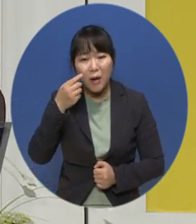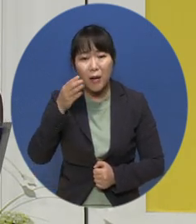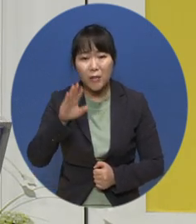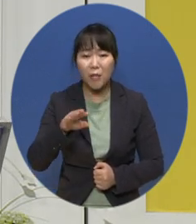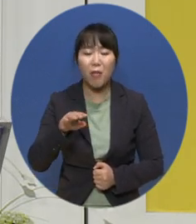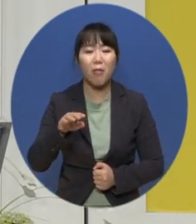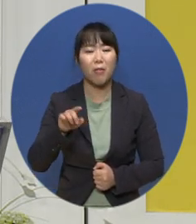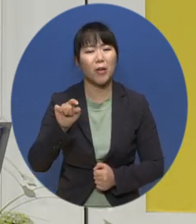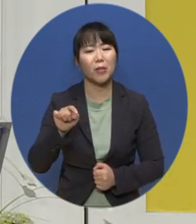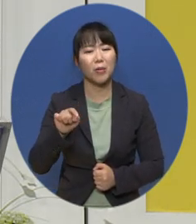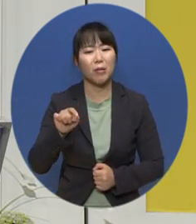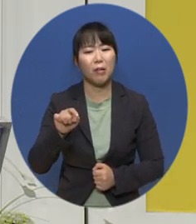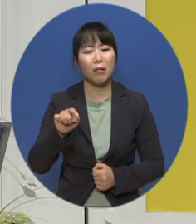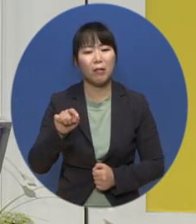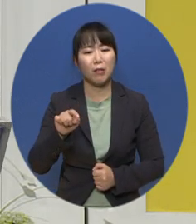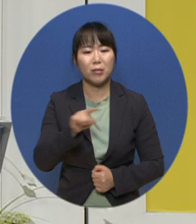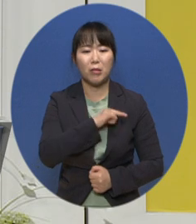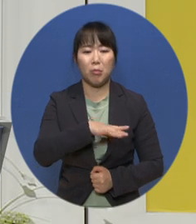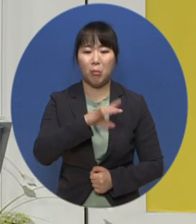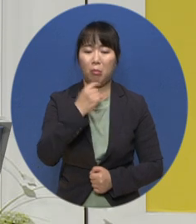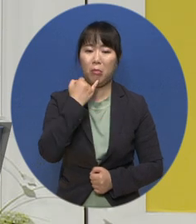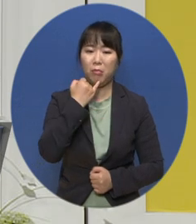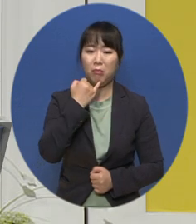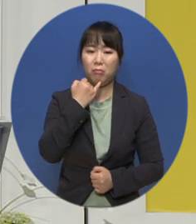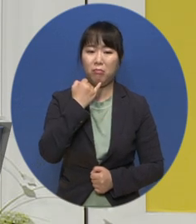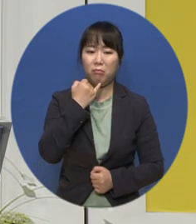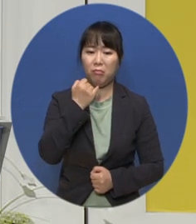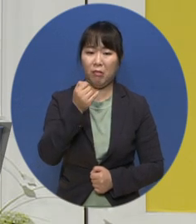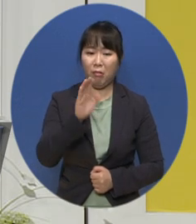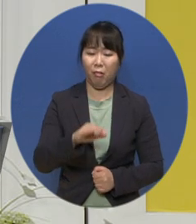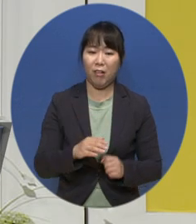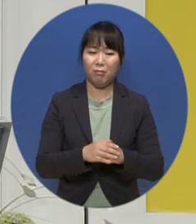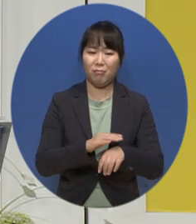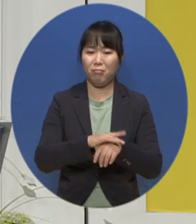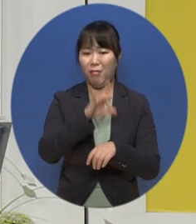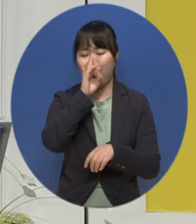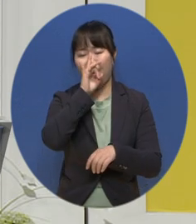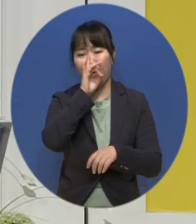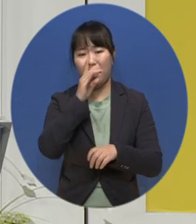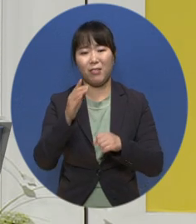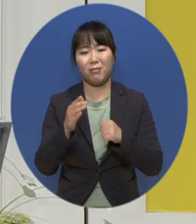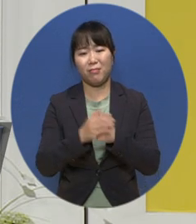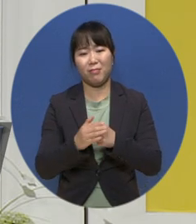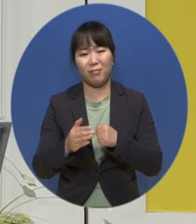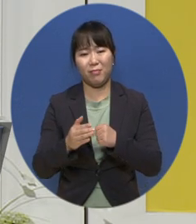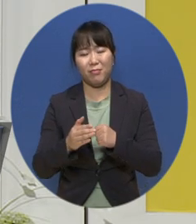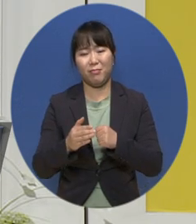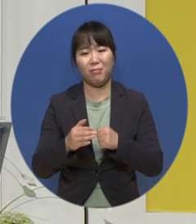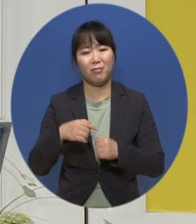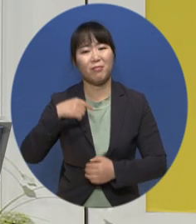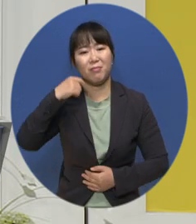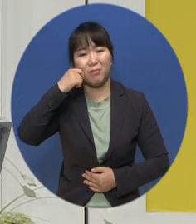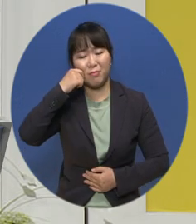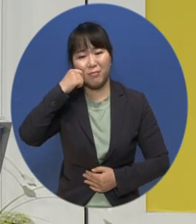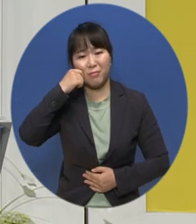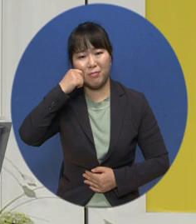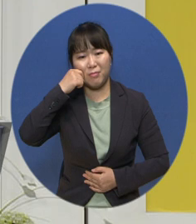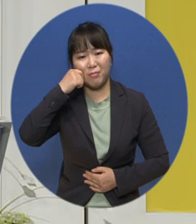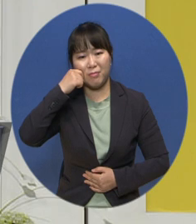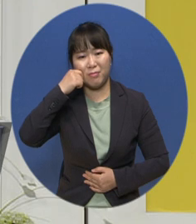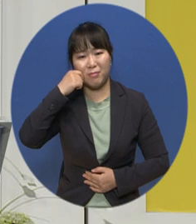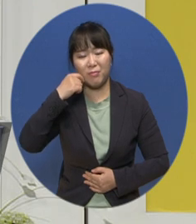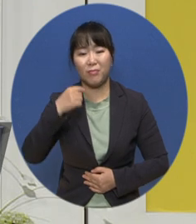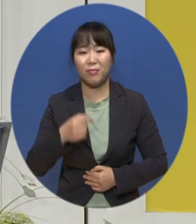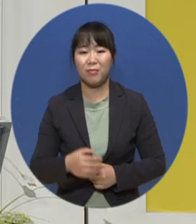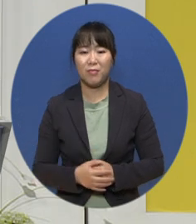그것도 제 침에 많이 쓰는데 그게 잔해 가지고 어 안 못하겠지 못해